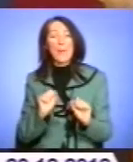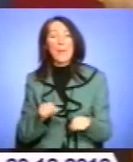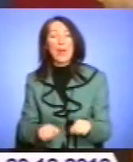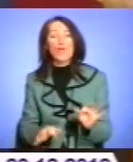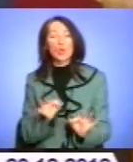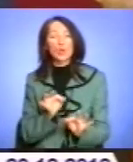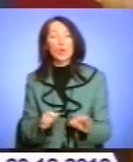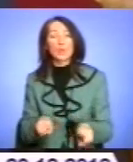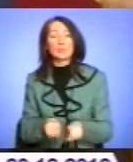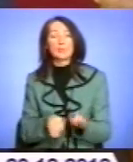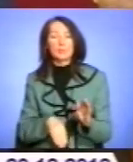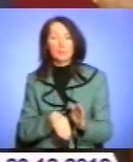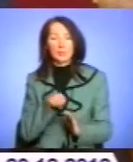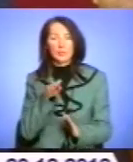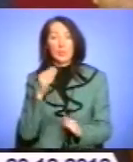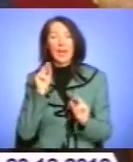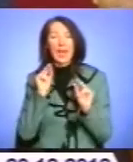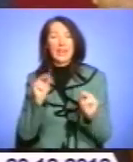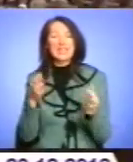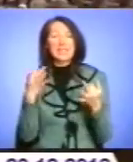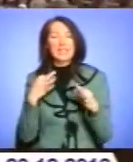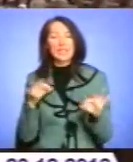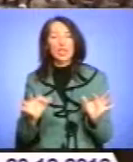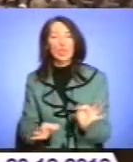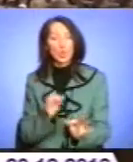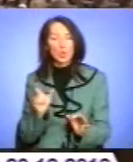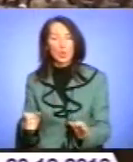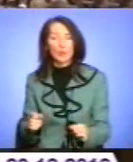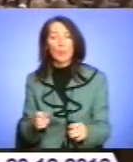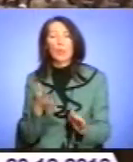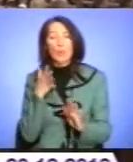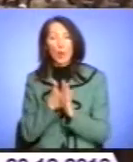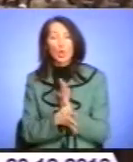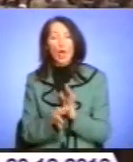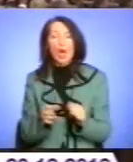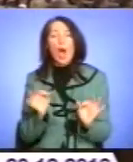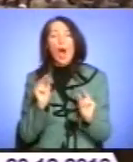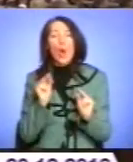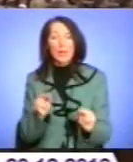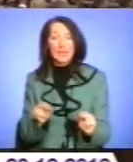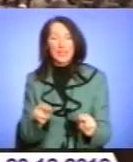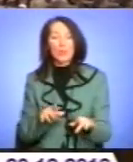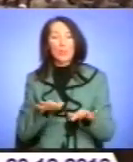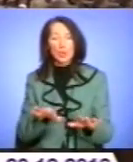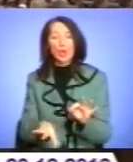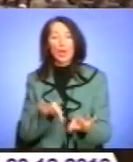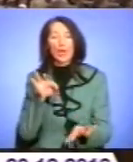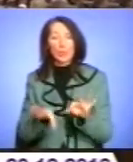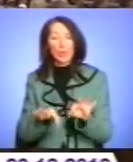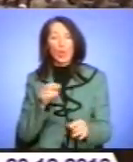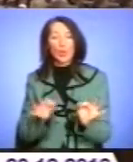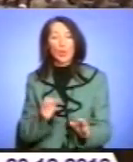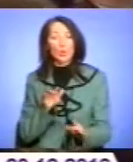гарантій незалежності суддів. Прозора та об'єктивна процедура добору суддів, якісна нова модель